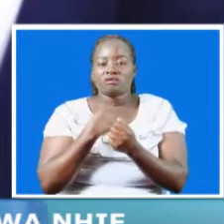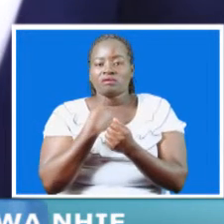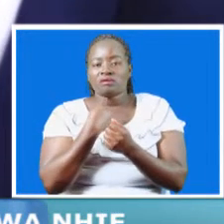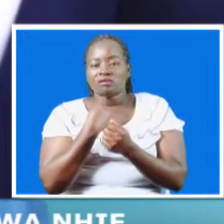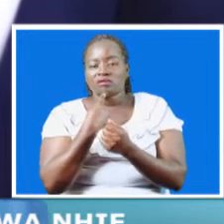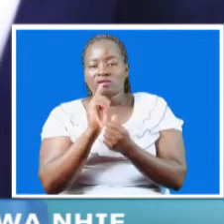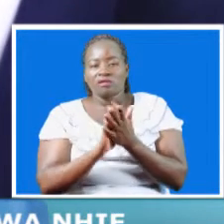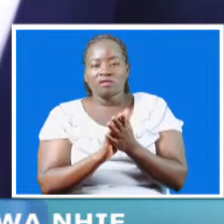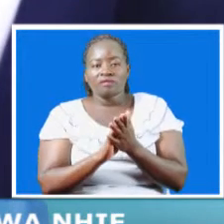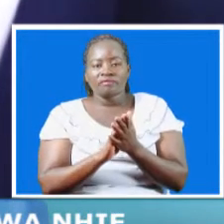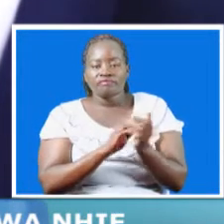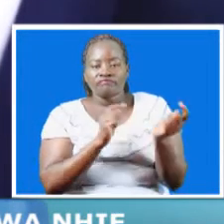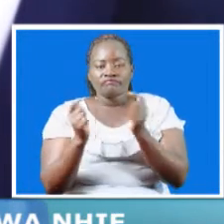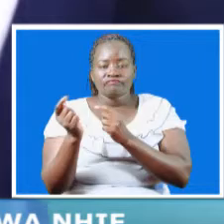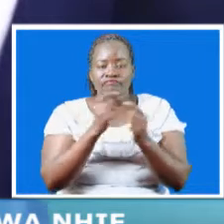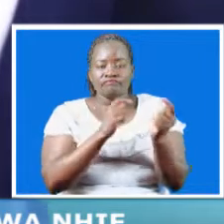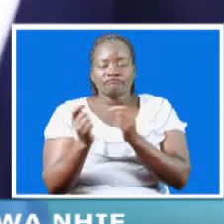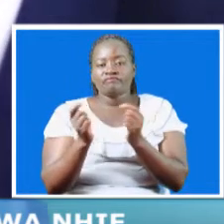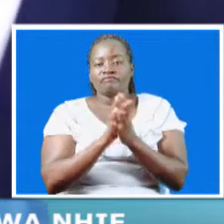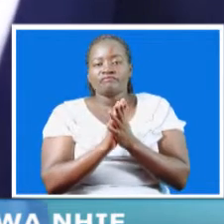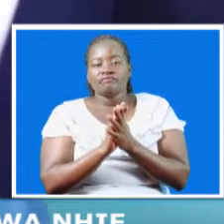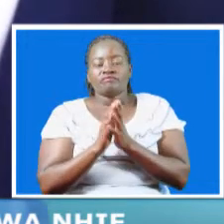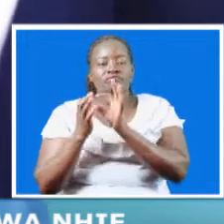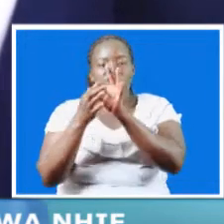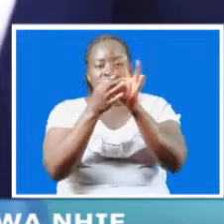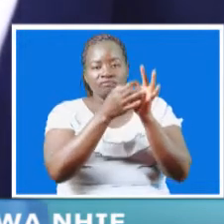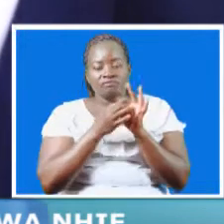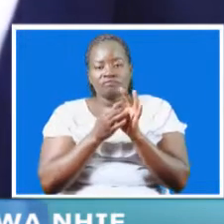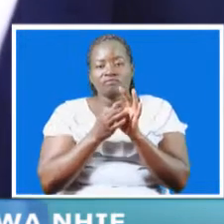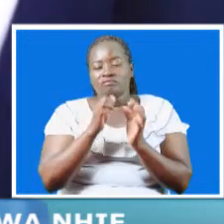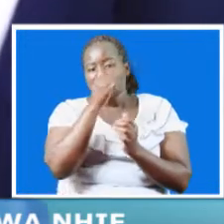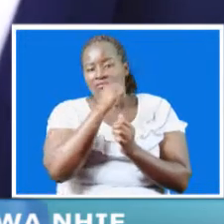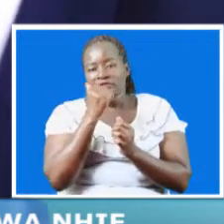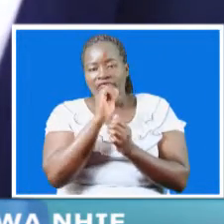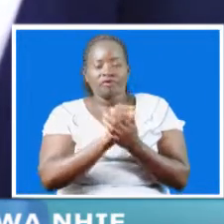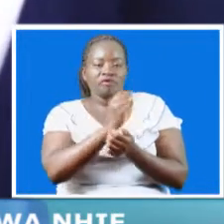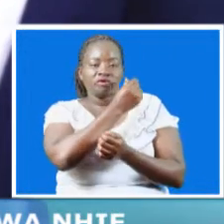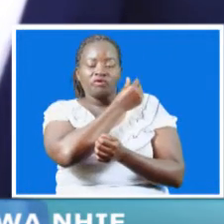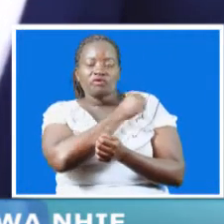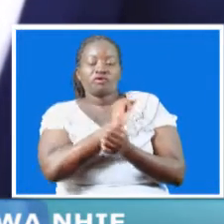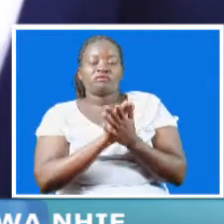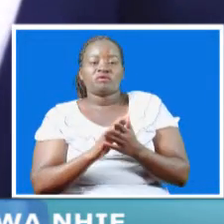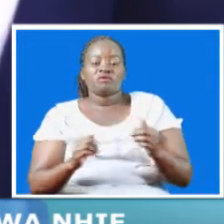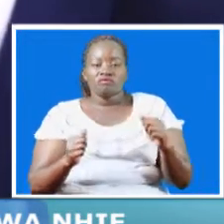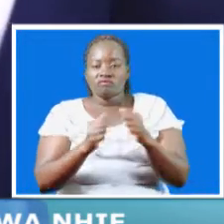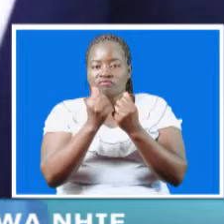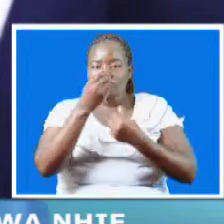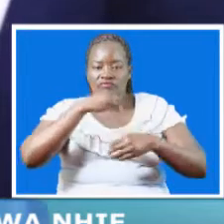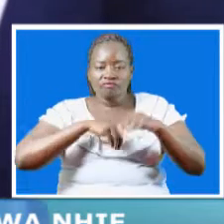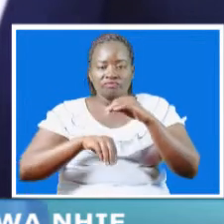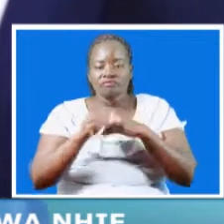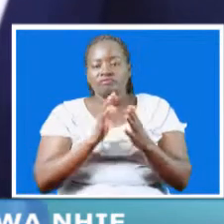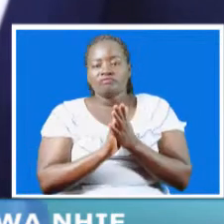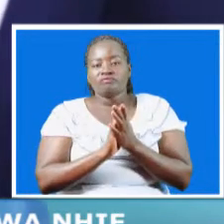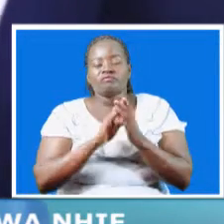kũrĩa augĩte gũtirĩ ndeto iria ikoretwo igĩthiũrũrũka atĩ nĩ makoretwo makĩnyitanĩra na thibitari cia andũ kĩũmbe nĩgetha gũtabania